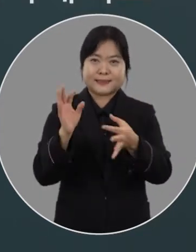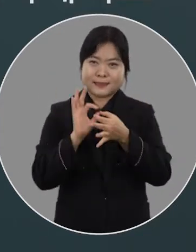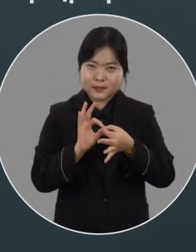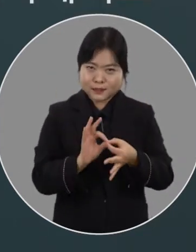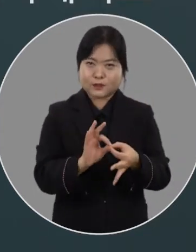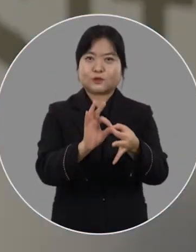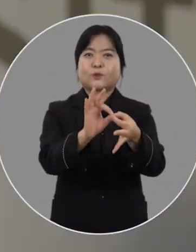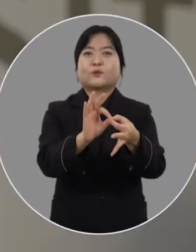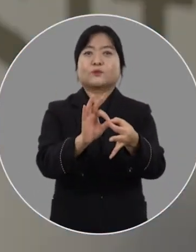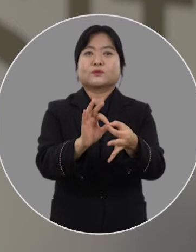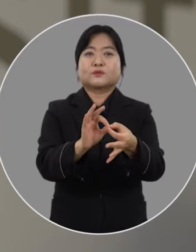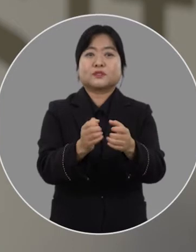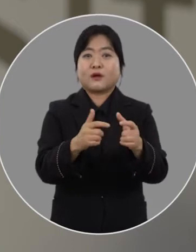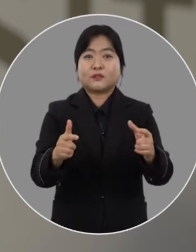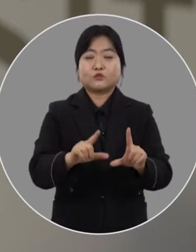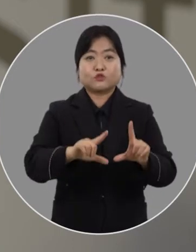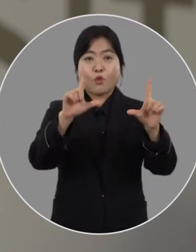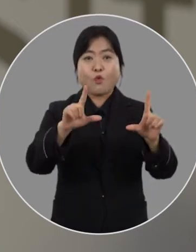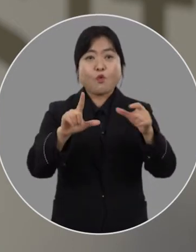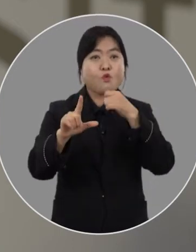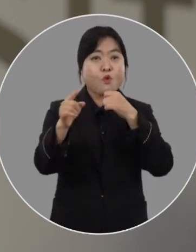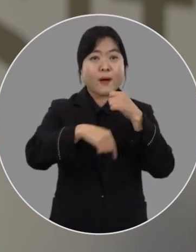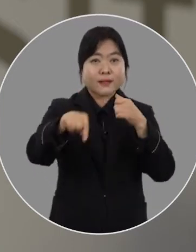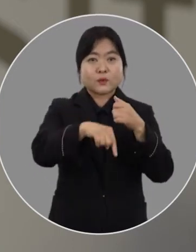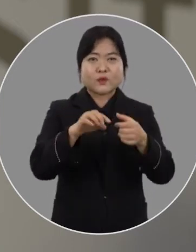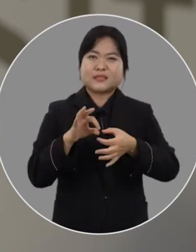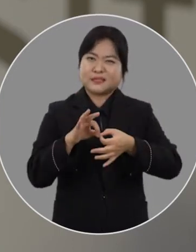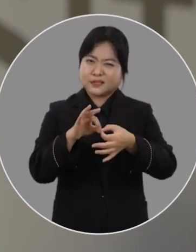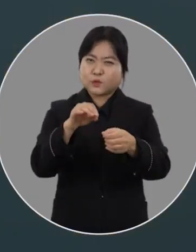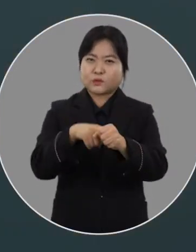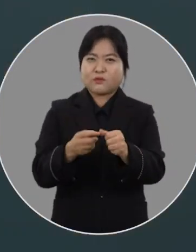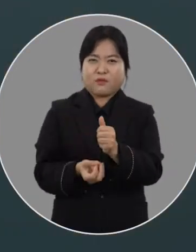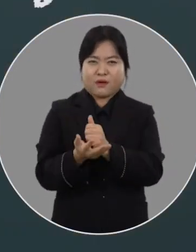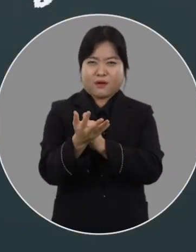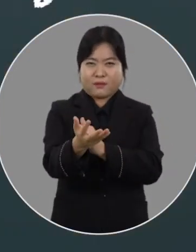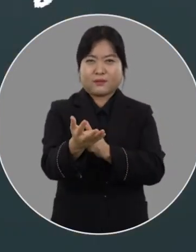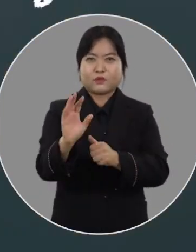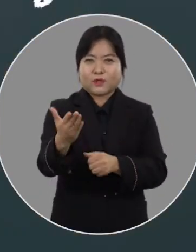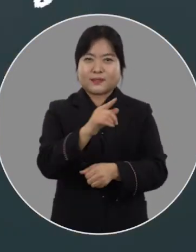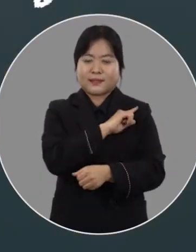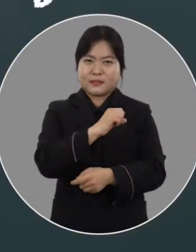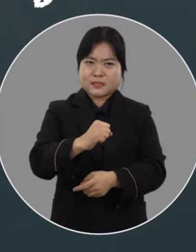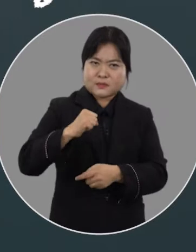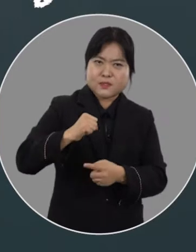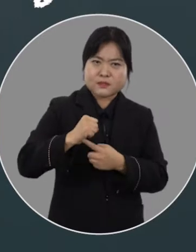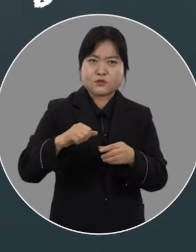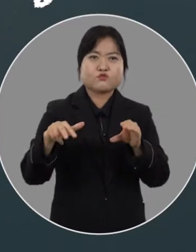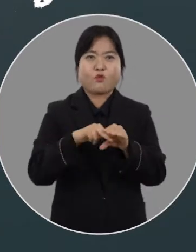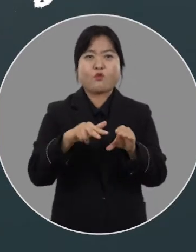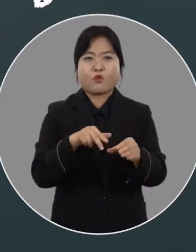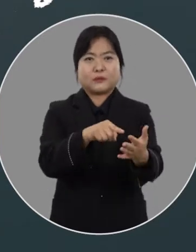1456년까지 지속되게 되는 이러한 동로마 제국에서도 지속적으로 영향력을 미치는 가장 강력한